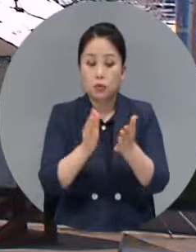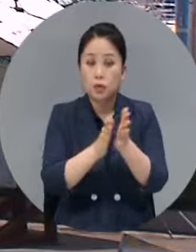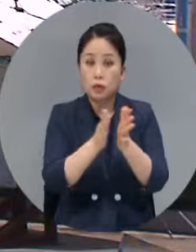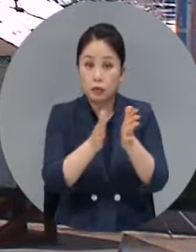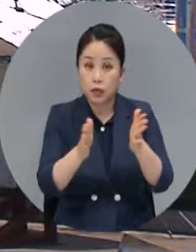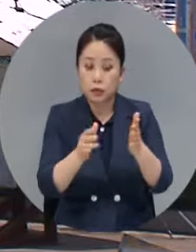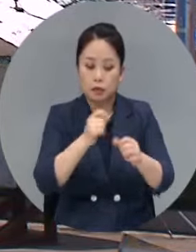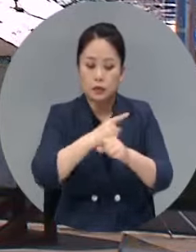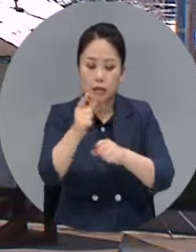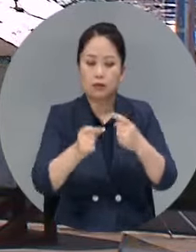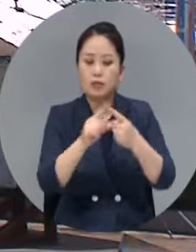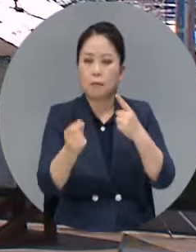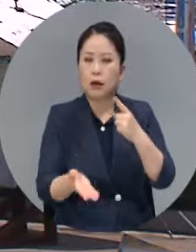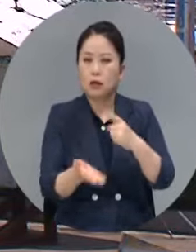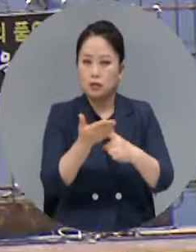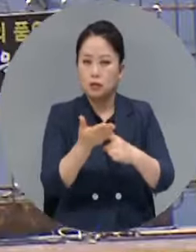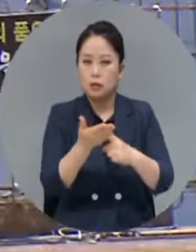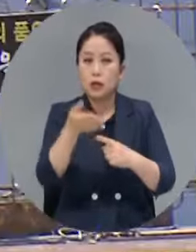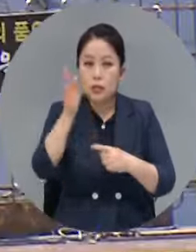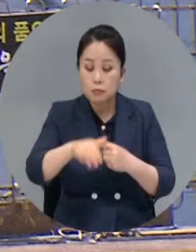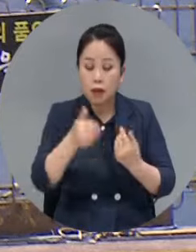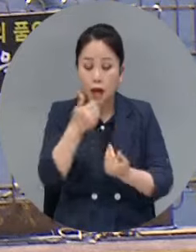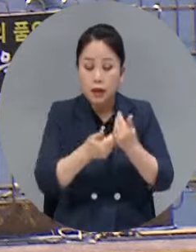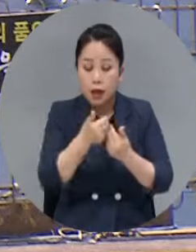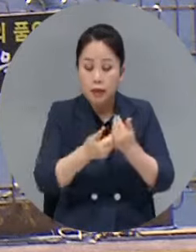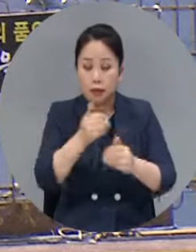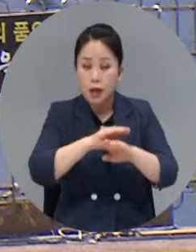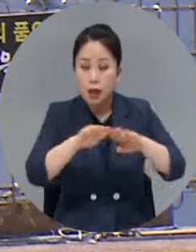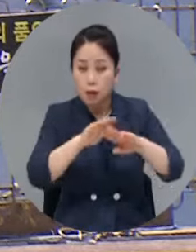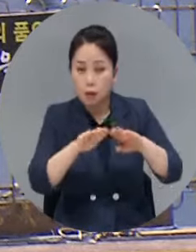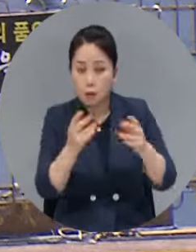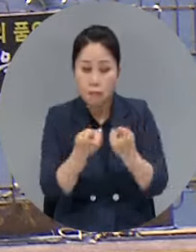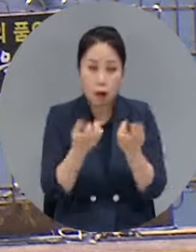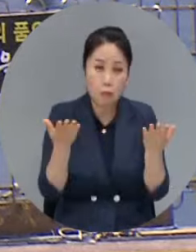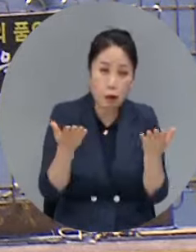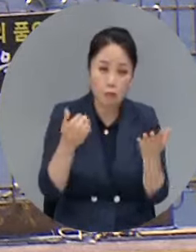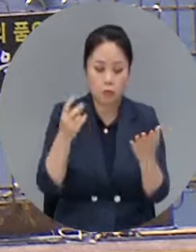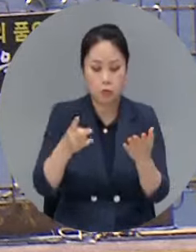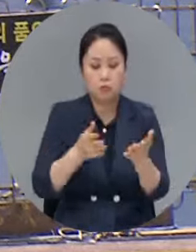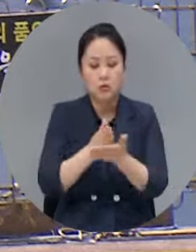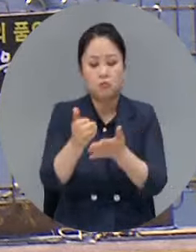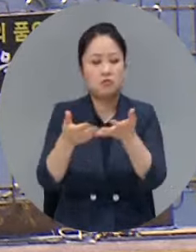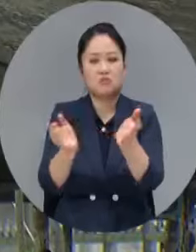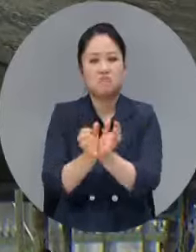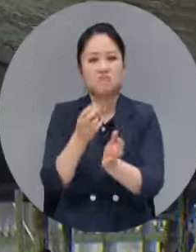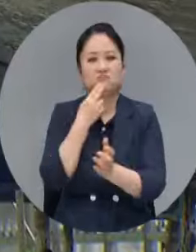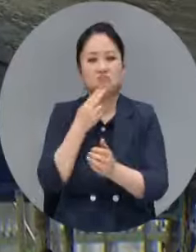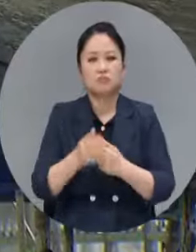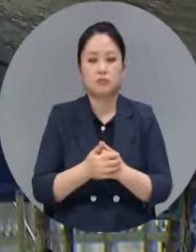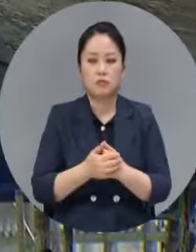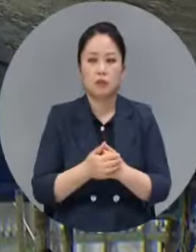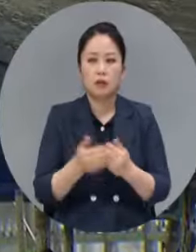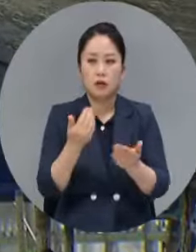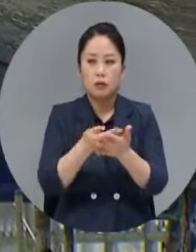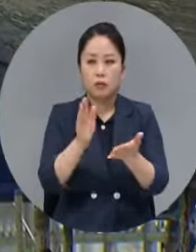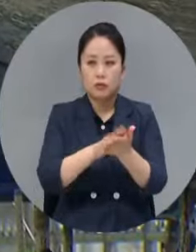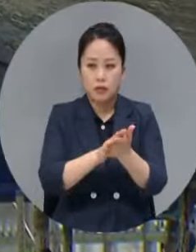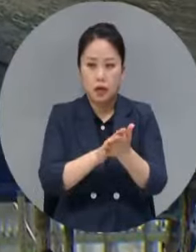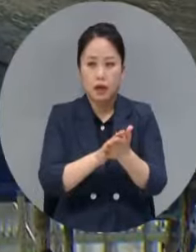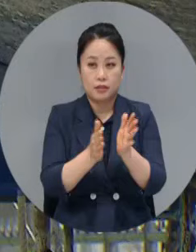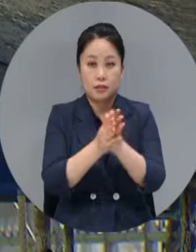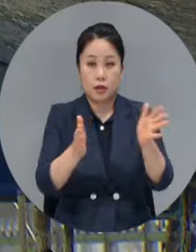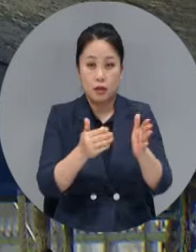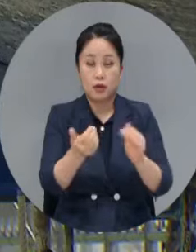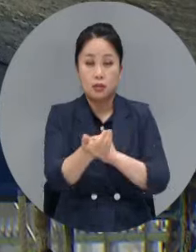상반기로 예정돼 있지만 갈등을 해결할 대안도 컨트롤타워도 없습니다. 공사 착공하기 전까지는 일단 배가